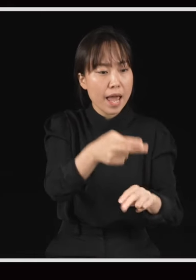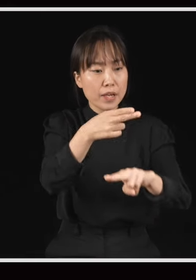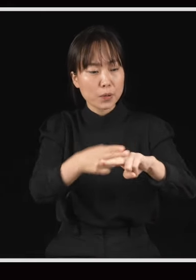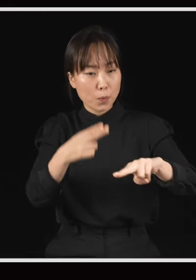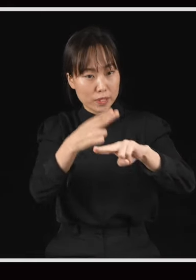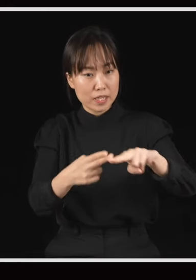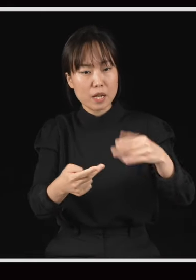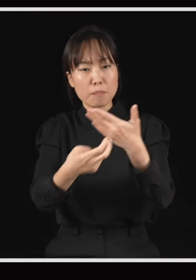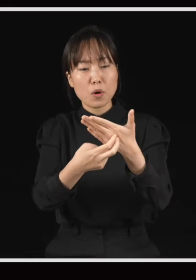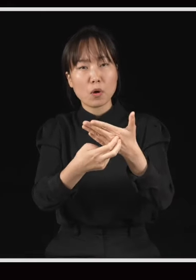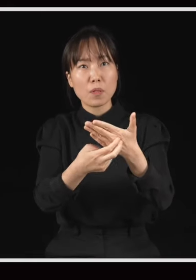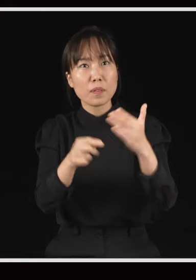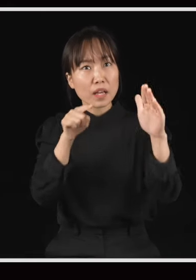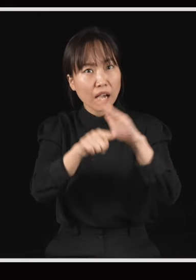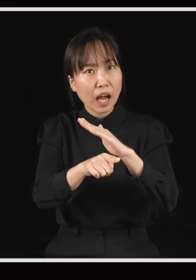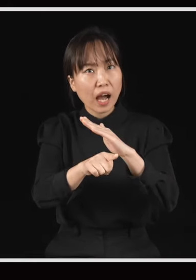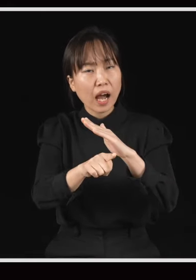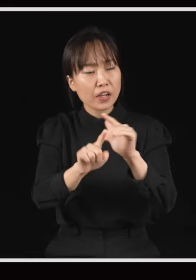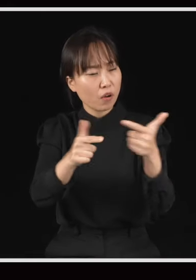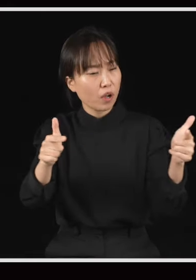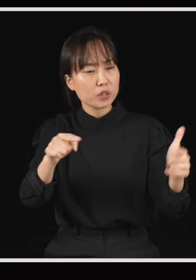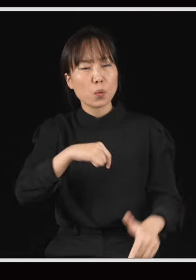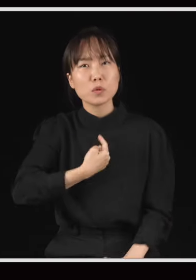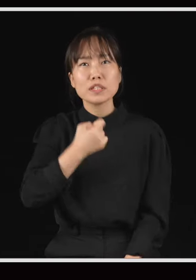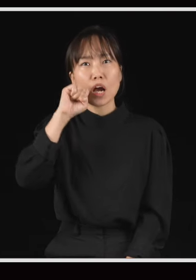병원에 혼자 가거나 이런 기능들이 떨어지기 시작합니다.